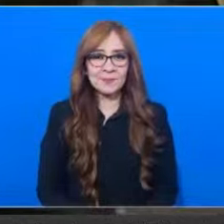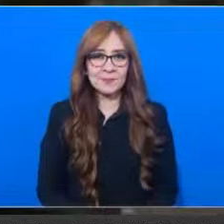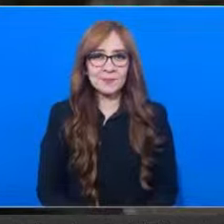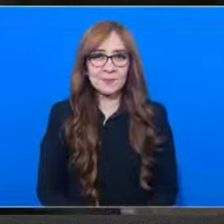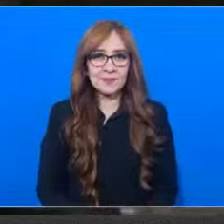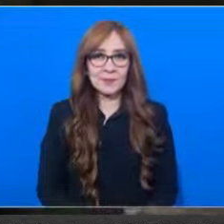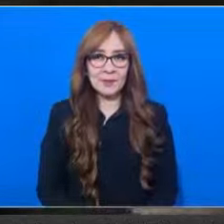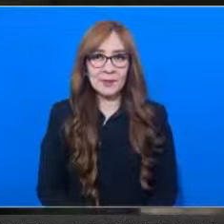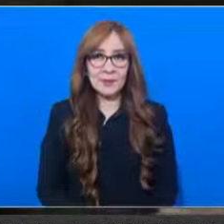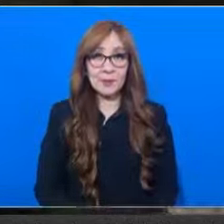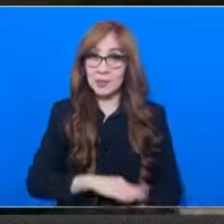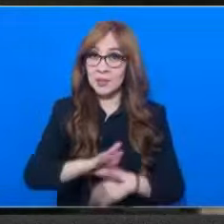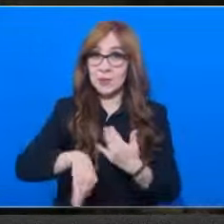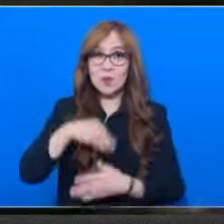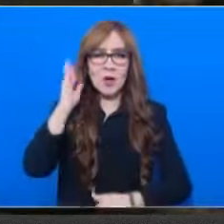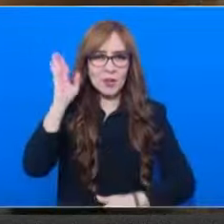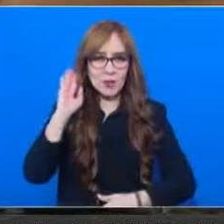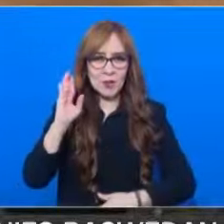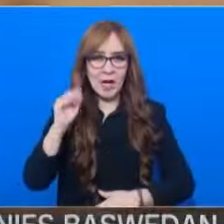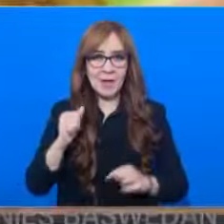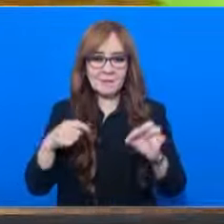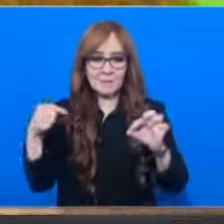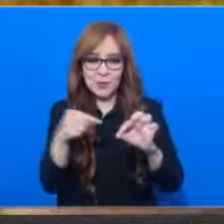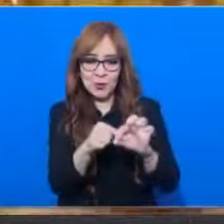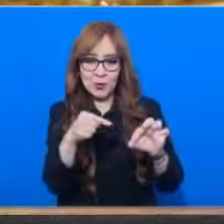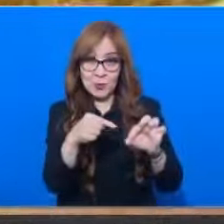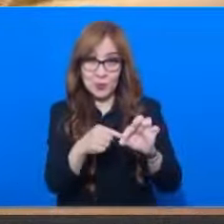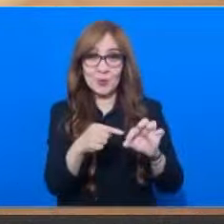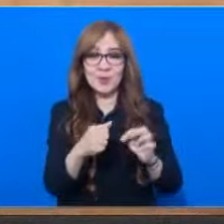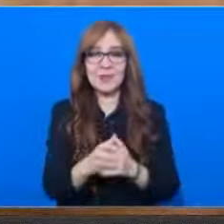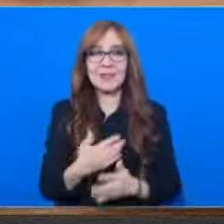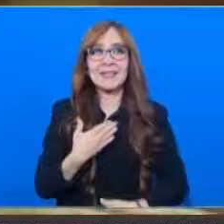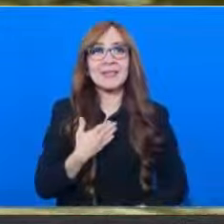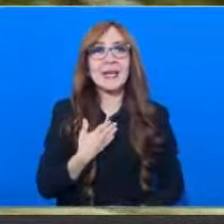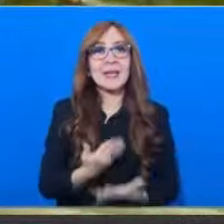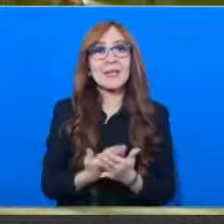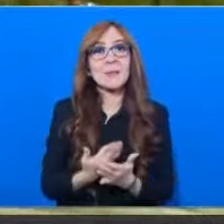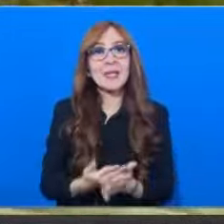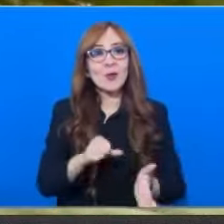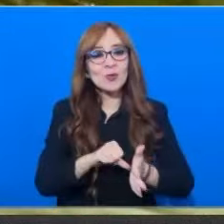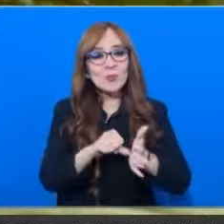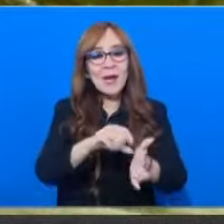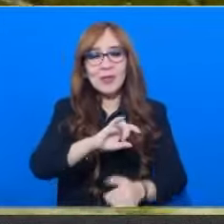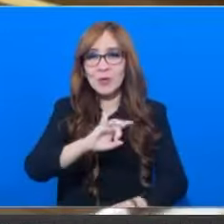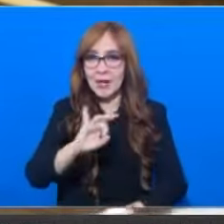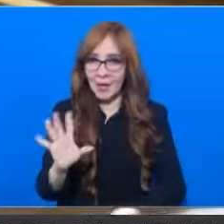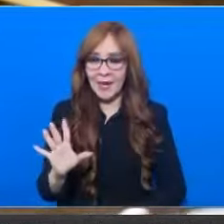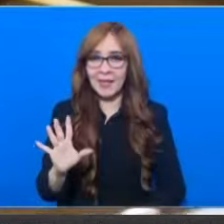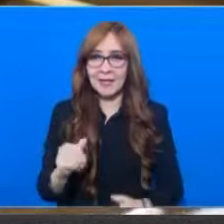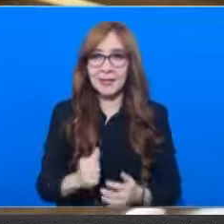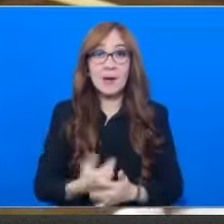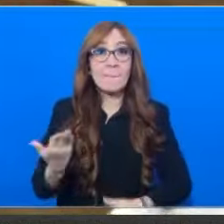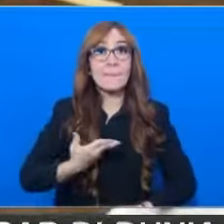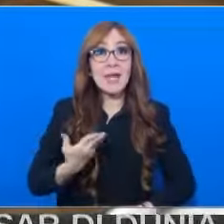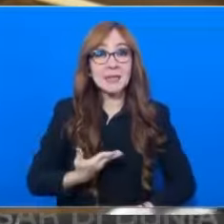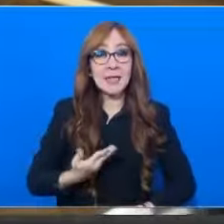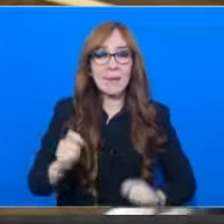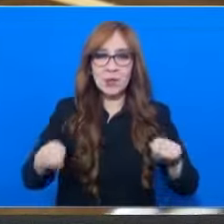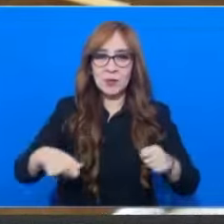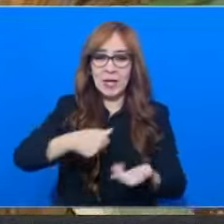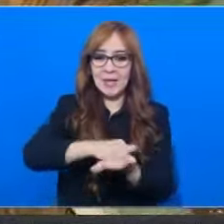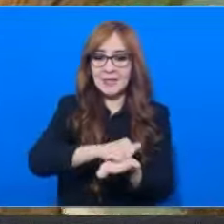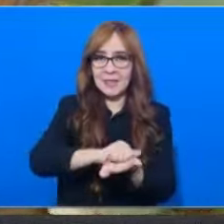Semua daging sudah ditusuk menjadi sate. Saya diminta untuk mengerjakan hal lain. Jika di Purwakarta, sate Maranggi disajikan dengan sambal kecap. Di